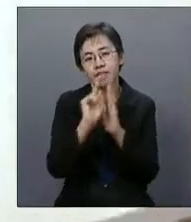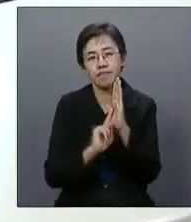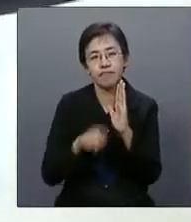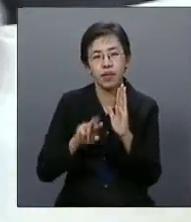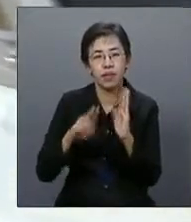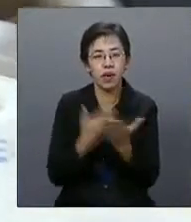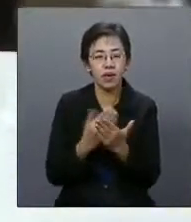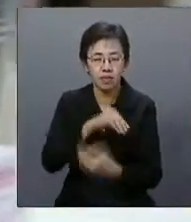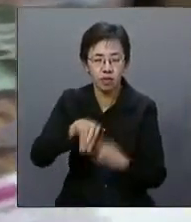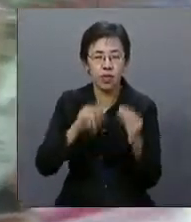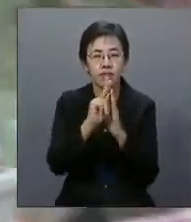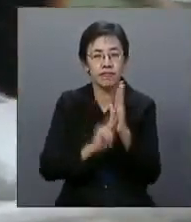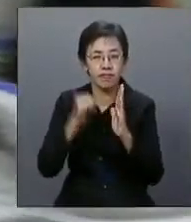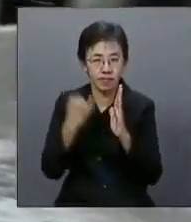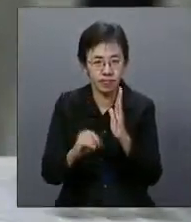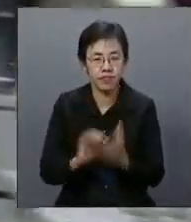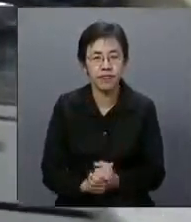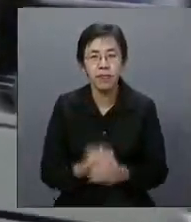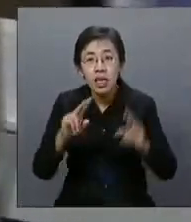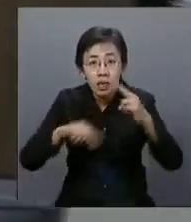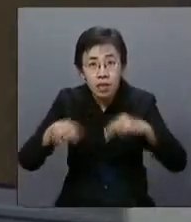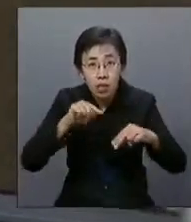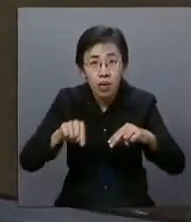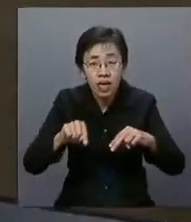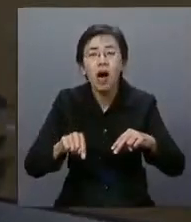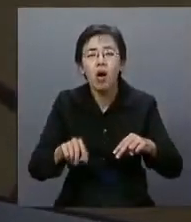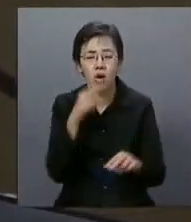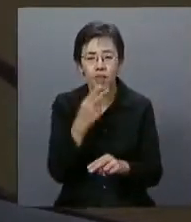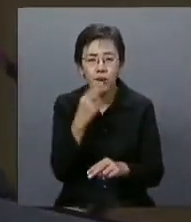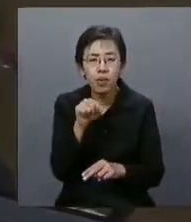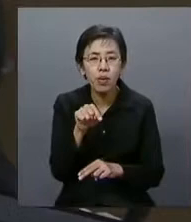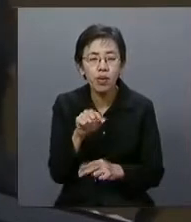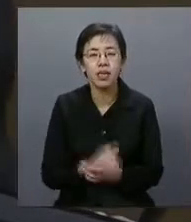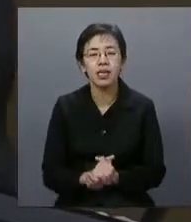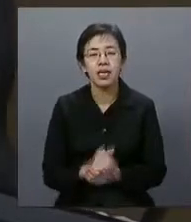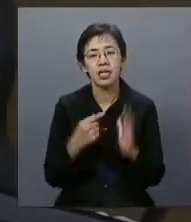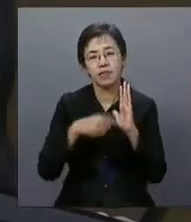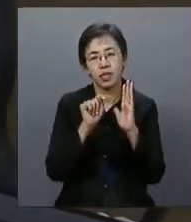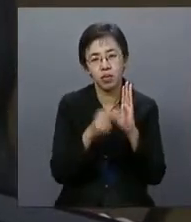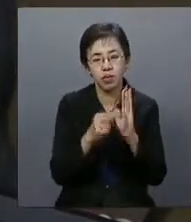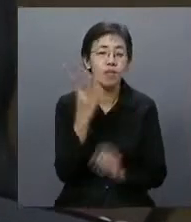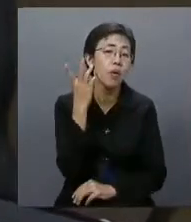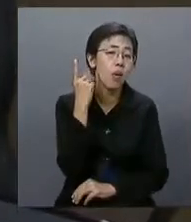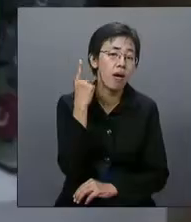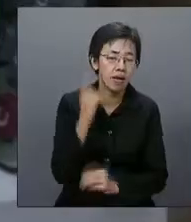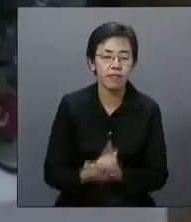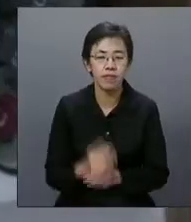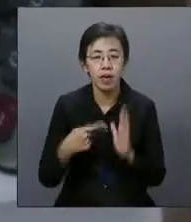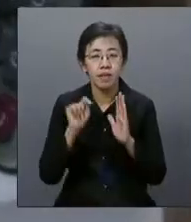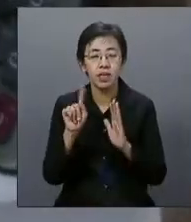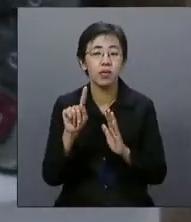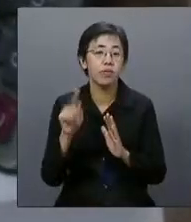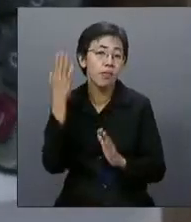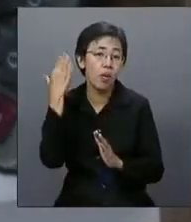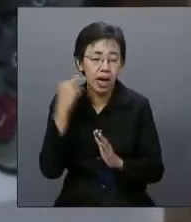เงินสำหรับการเข้าค้นเครือข่ายนี้ก็มีการเข้าตรวจค้นที่จังหวัดปทุมธานีเมื่อวานนี้ซึ่งก็พบของกลางเป็นเ